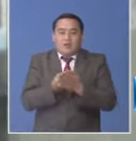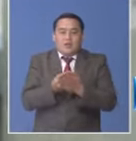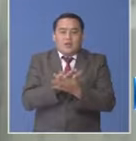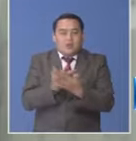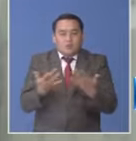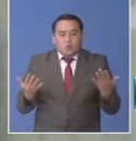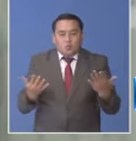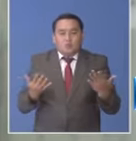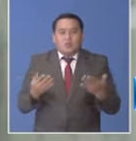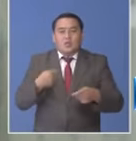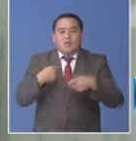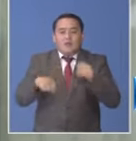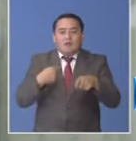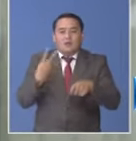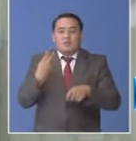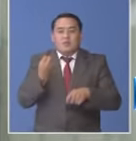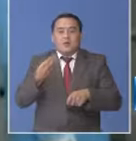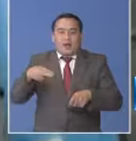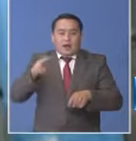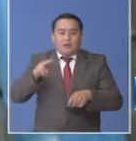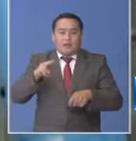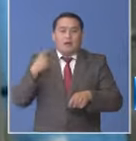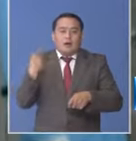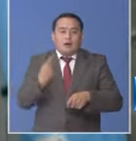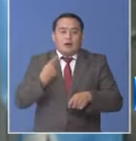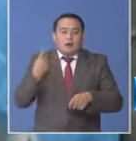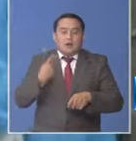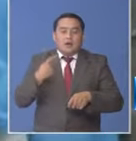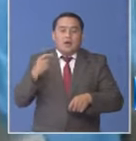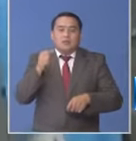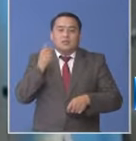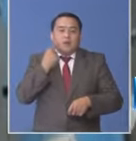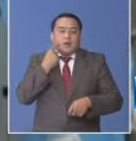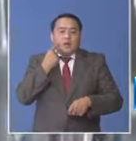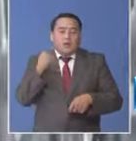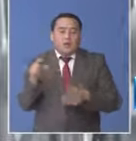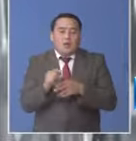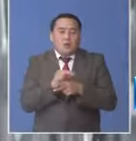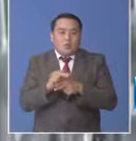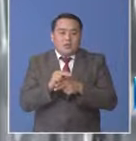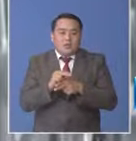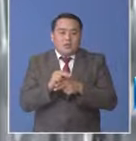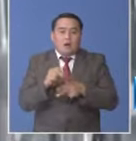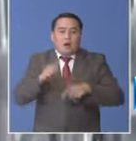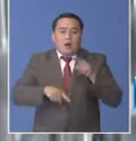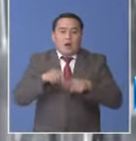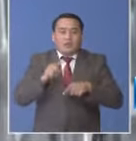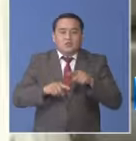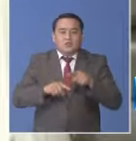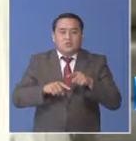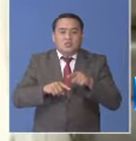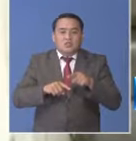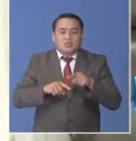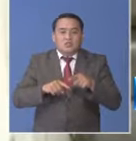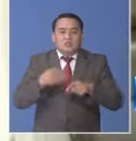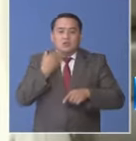они произвели товар на 2 миллиарда тенге. Хозяйка частной стоматологии Гульмира Курмангалиева уверена, что отечественный товар не проигрывает ни в качестве,